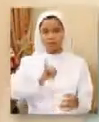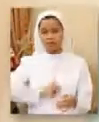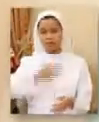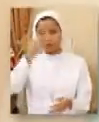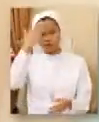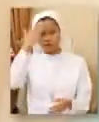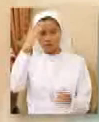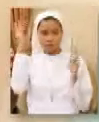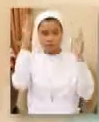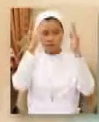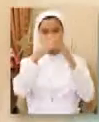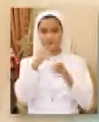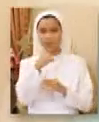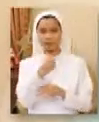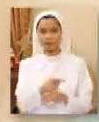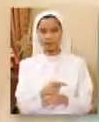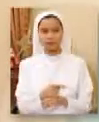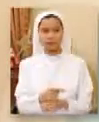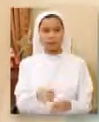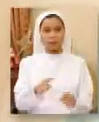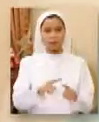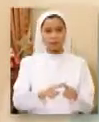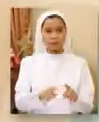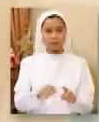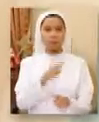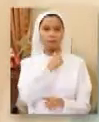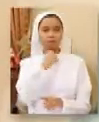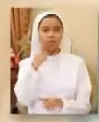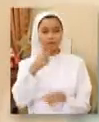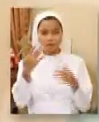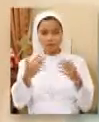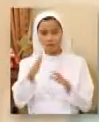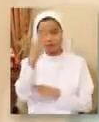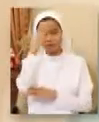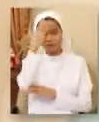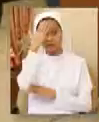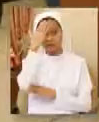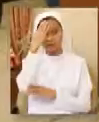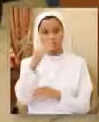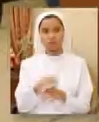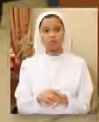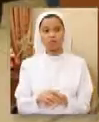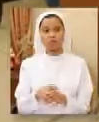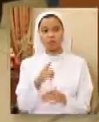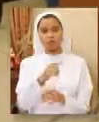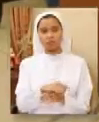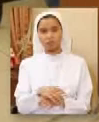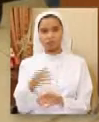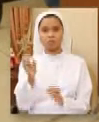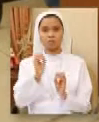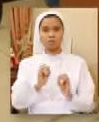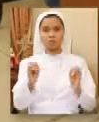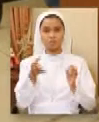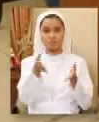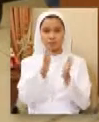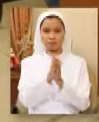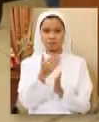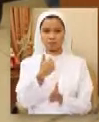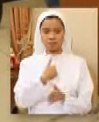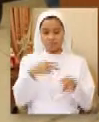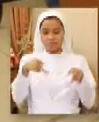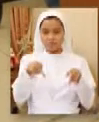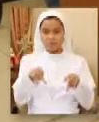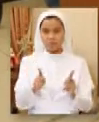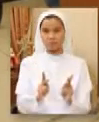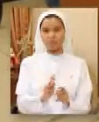approval. No? Oh, yes. Pero, mga padi, alam na naman nila yan eh. Hindi na, wala na naman humingi sa akin ng, except kung talaga